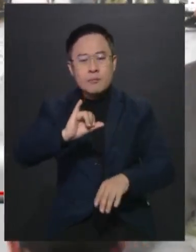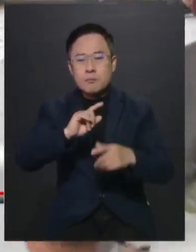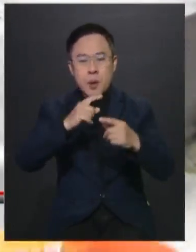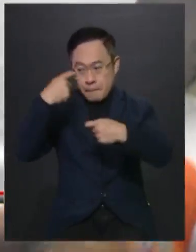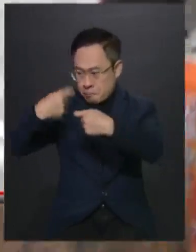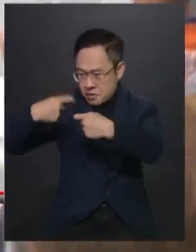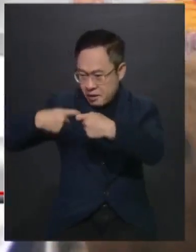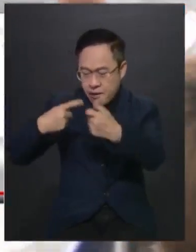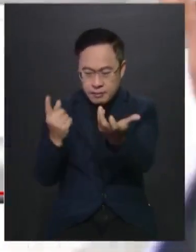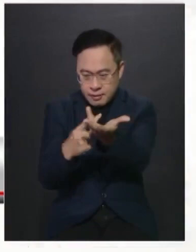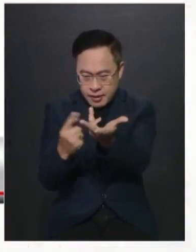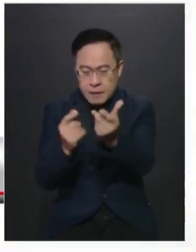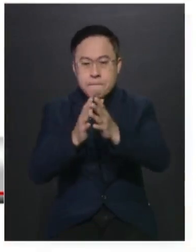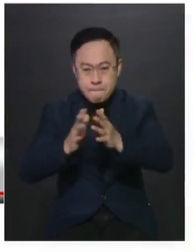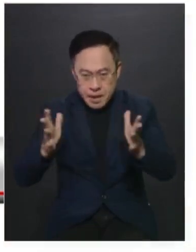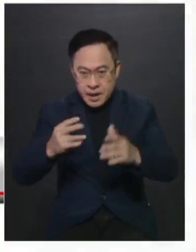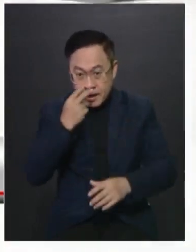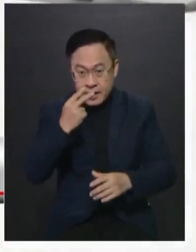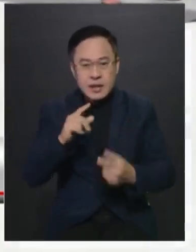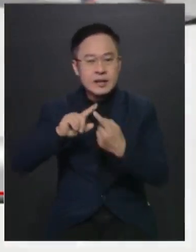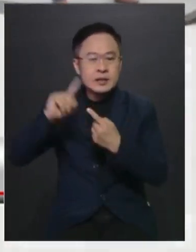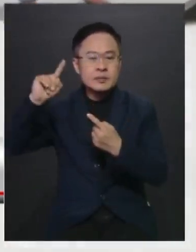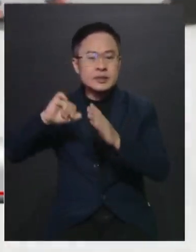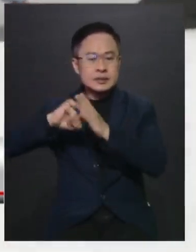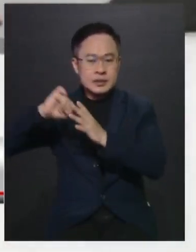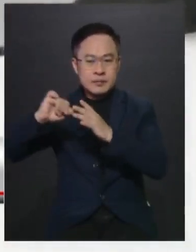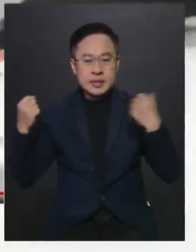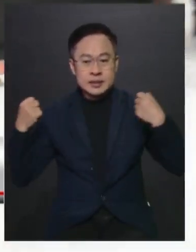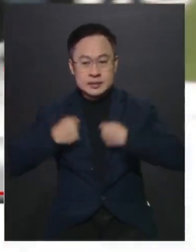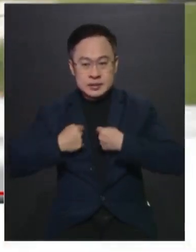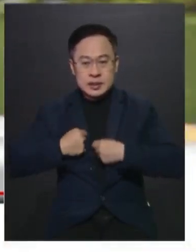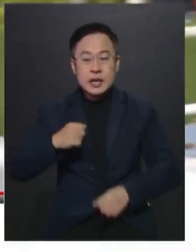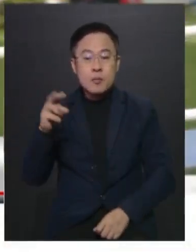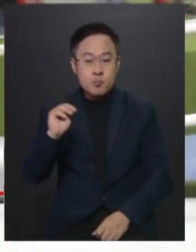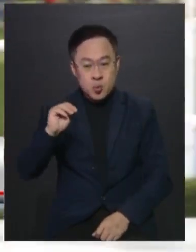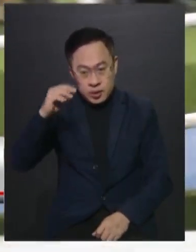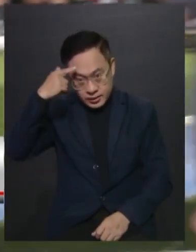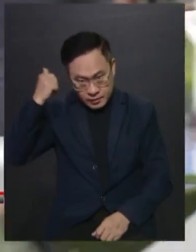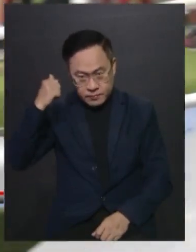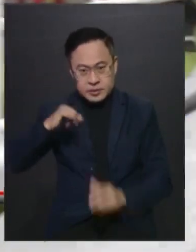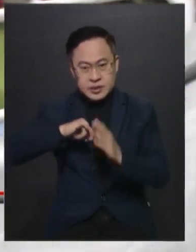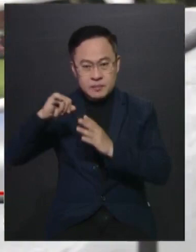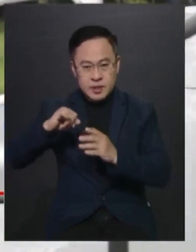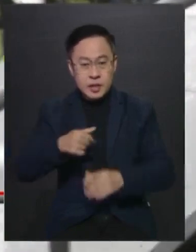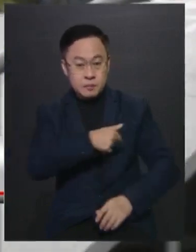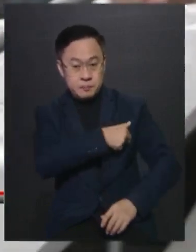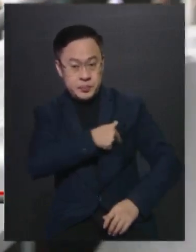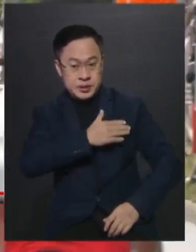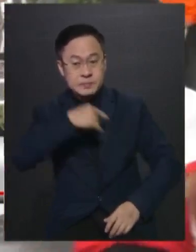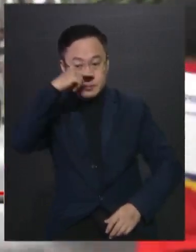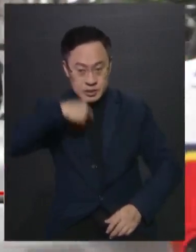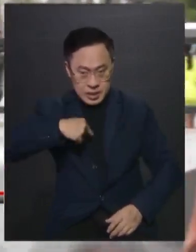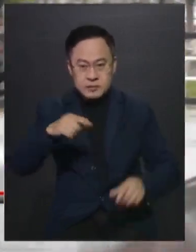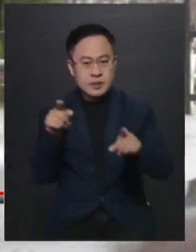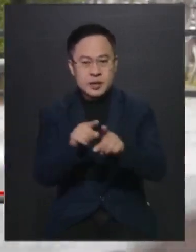ชาติไทยด้วยนะคนนี้เลยคนนี้เลยนะจากจังหวัดเชียงใหม่ค่ะโชว์ท่าทางแล้วก็ลวดลายได้สมบูรณ์แบบที่สุดนะคะคว้าเหรียญทองไปครอง